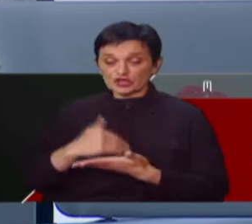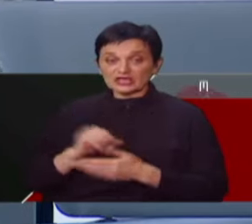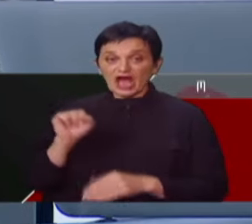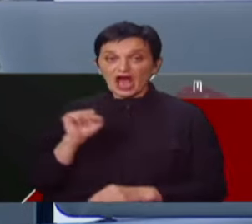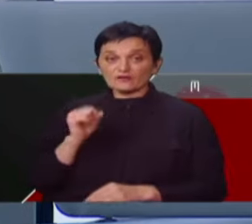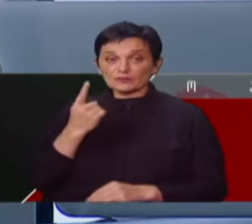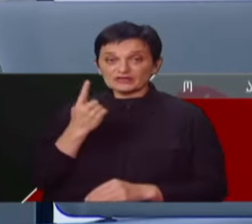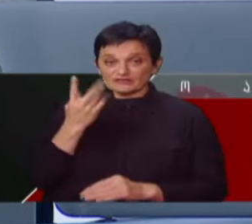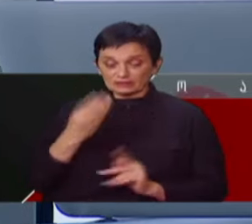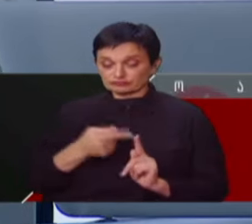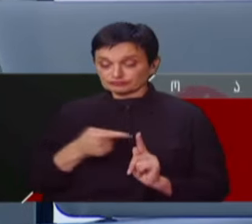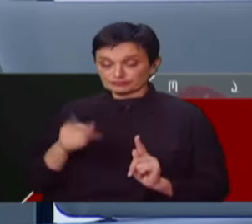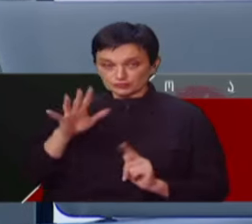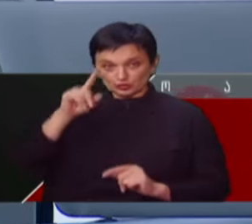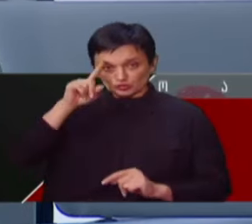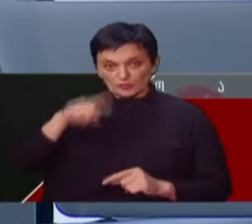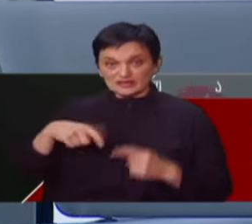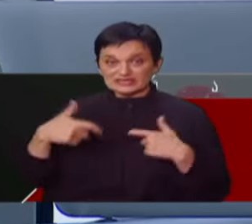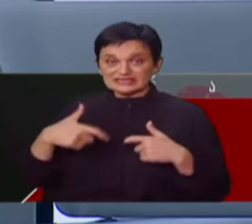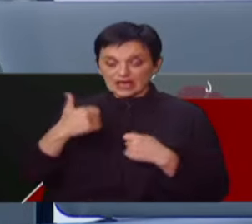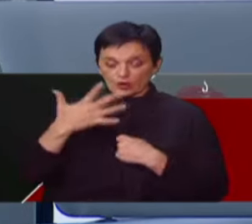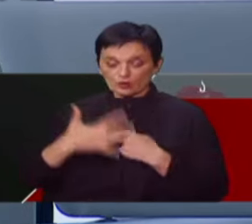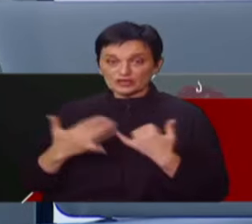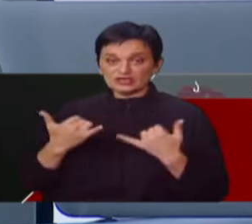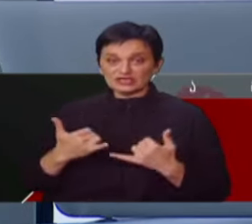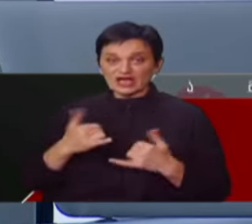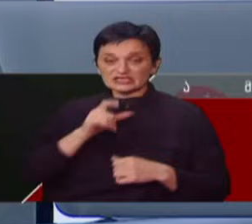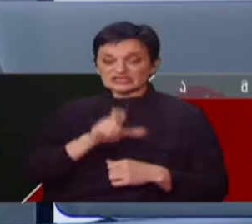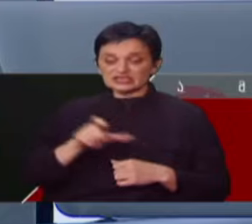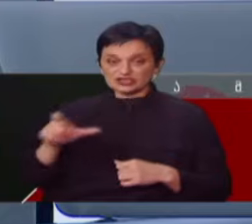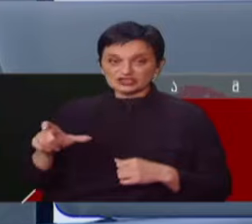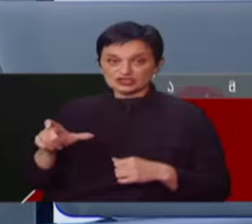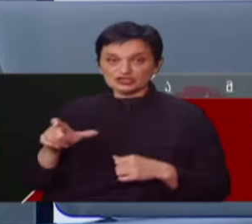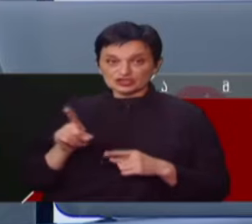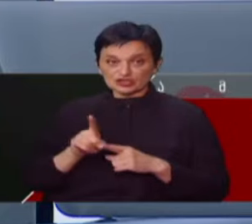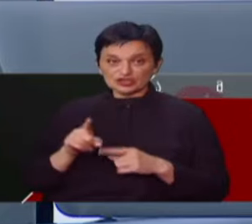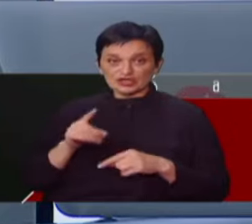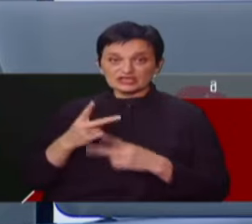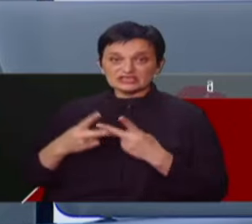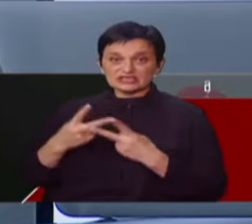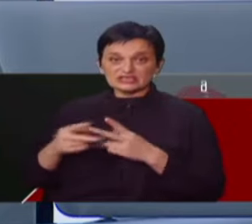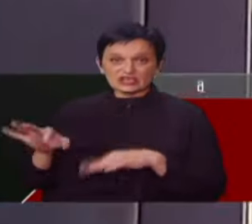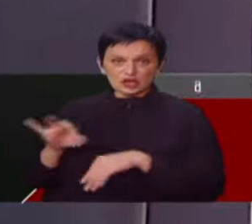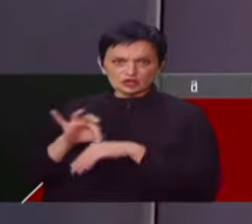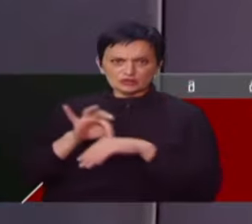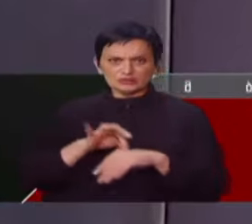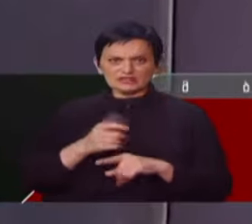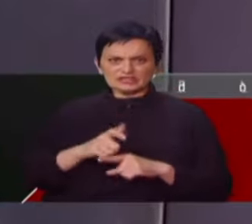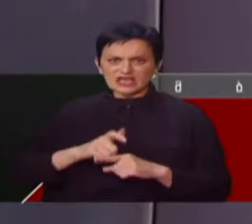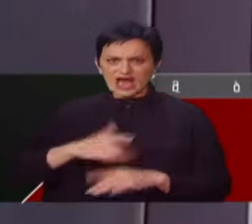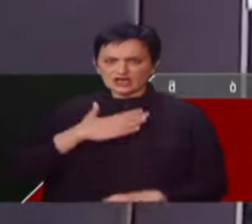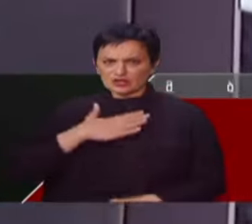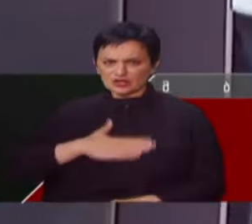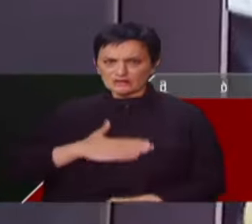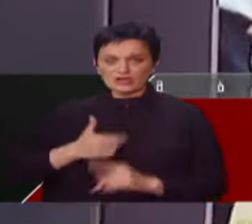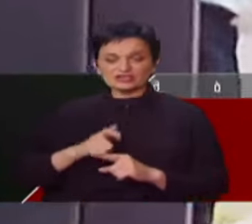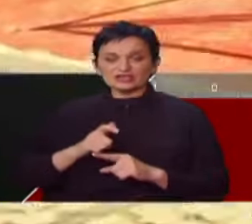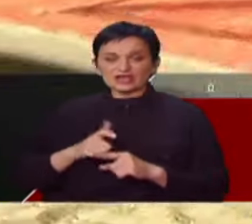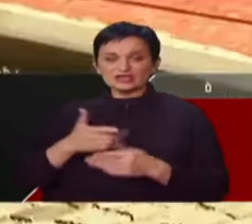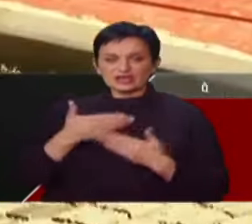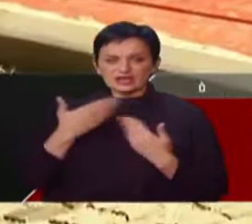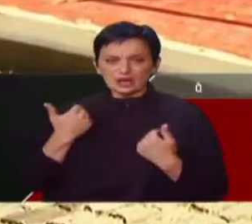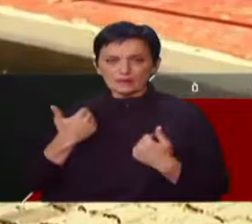პირველ დღეებში გახდება ცნობილი. საგამოცდო ცენტრებში დღეს აბიტურიენტები ციხეებიდანაც მიიყვანეს. ძალიან ყველაფერი ხარ, ძალიან მიმართიო მე